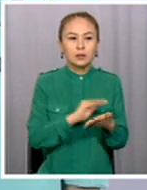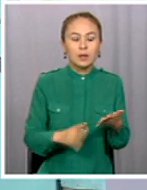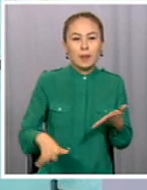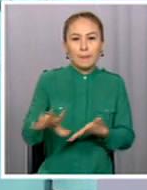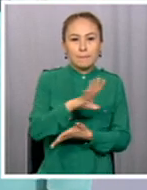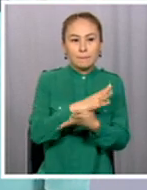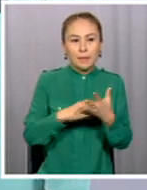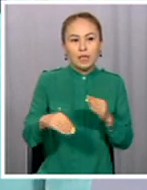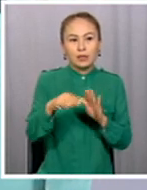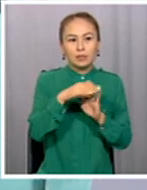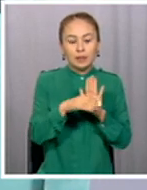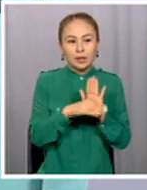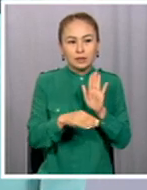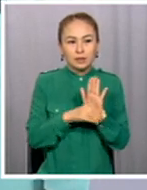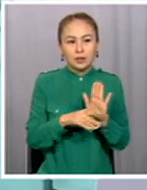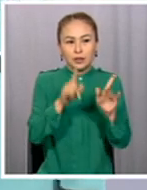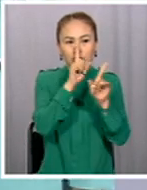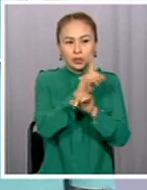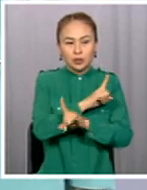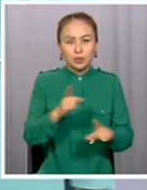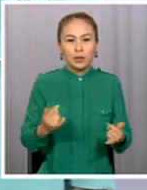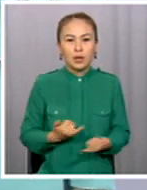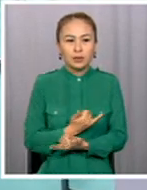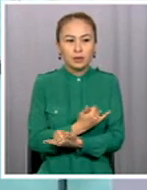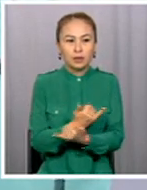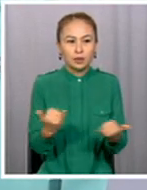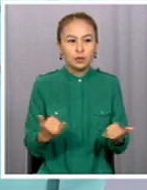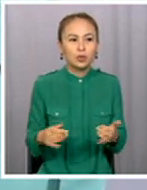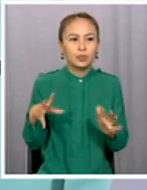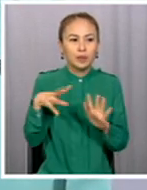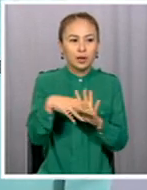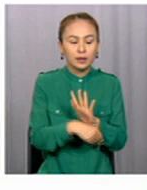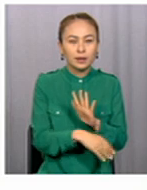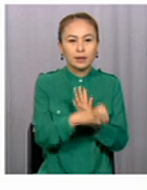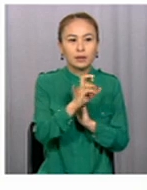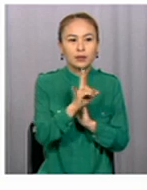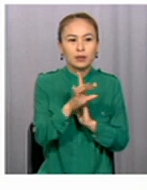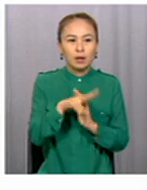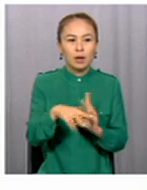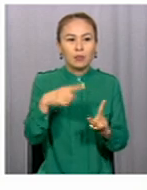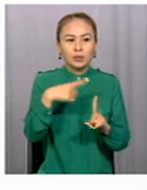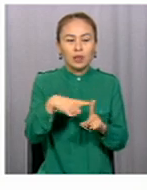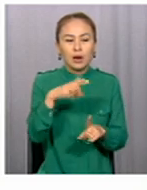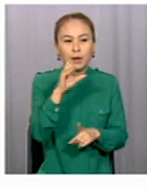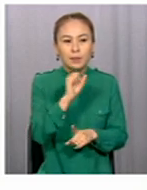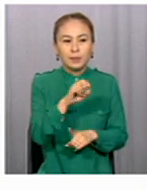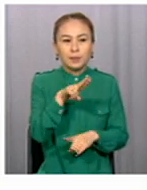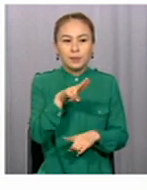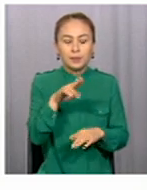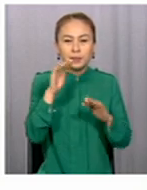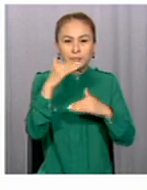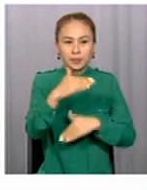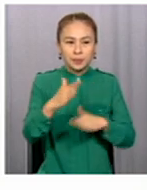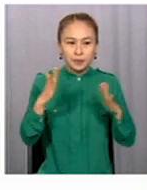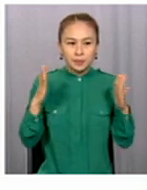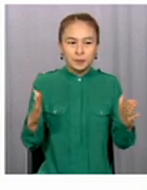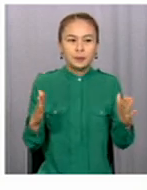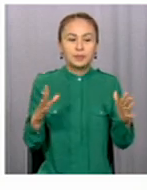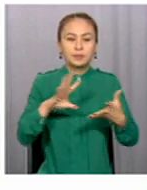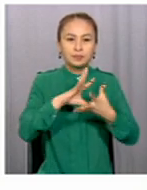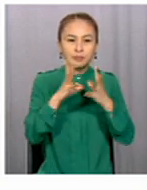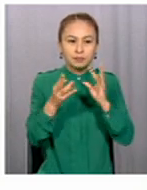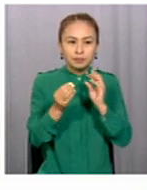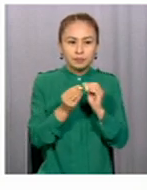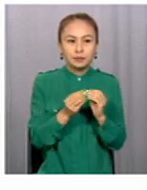барлық мәтінді ерекшелеуге арналған. Сонымен қатар Ctrl плюс A пернелер үйлесімі арқылы